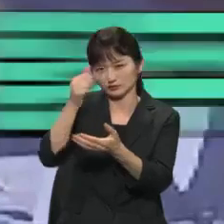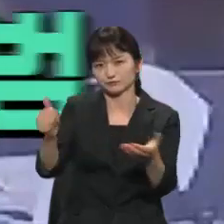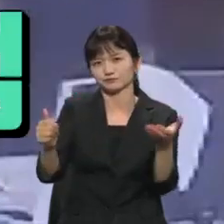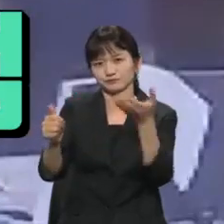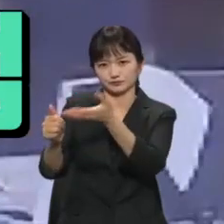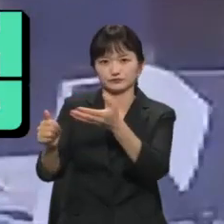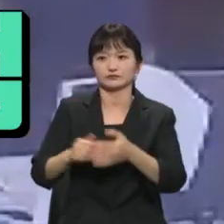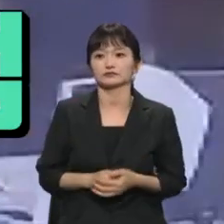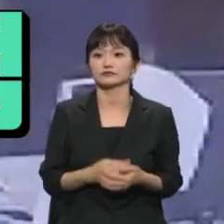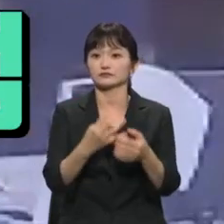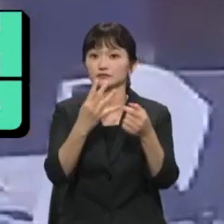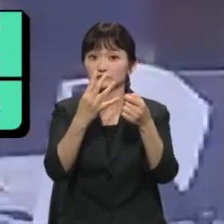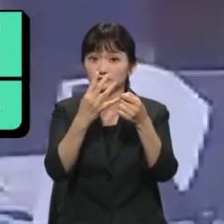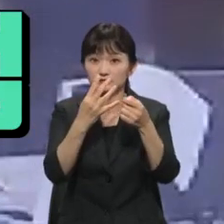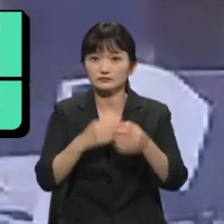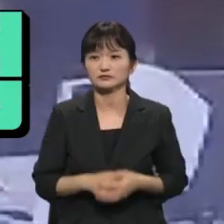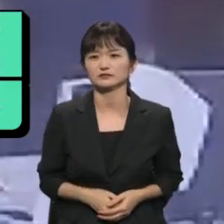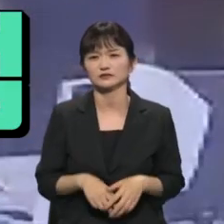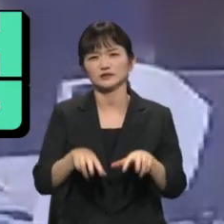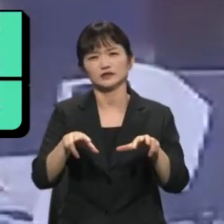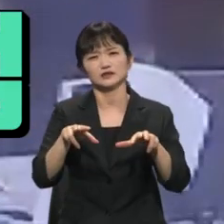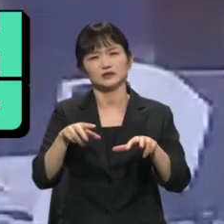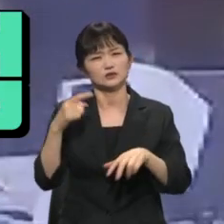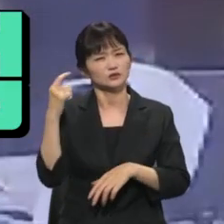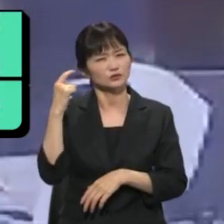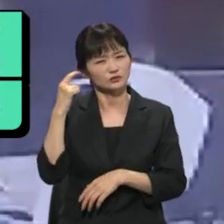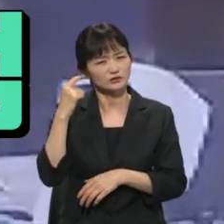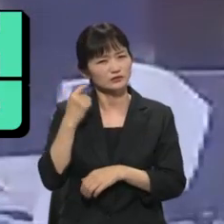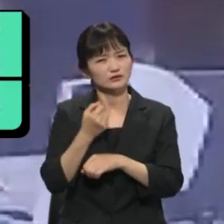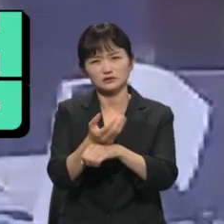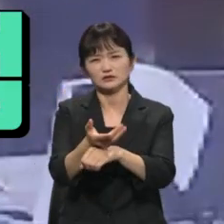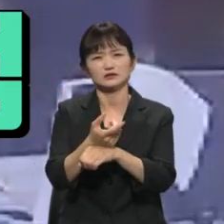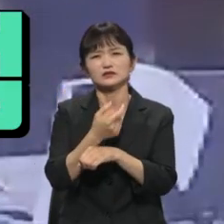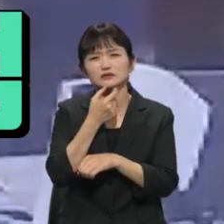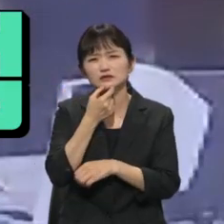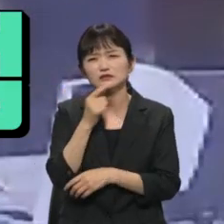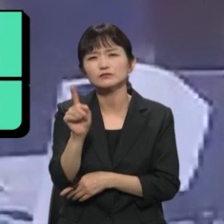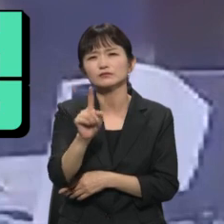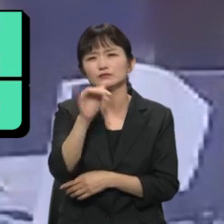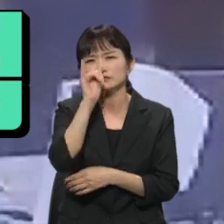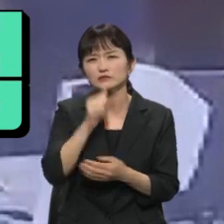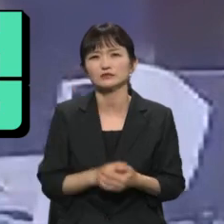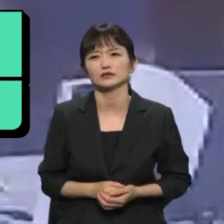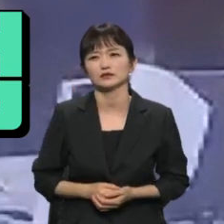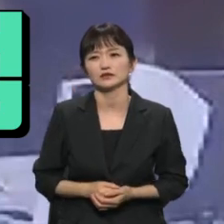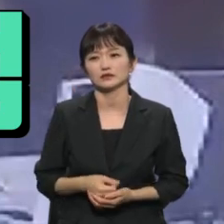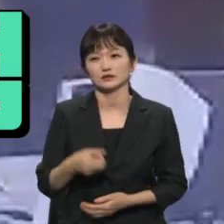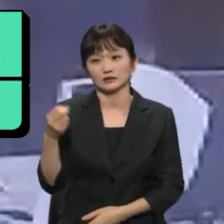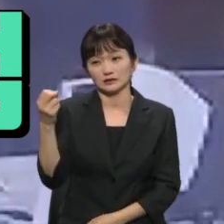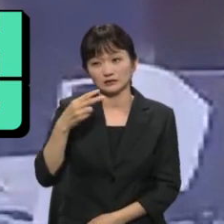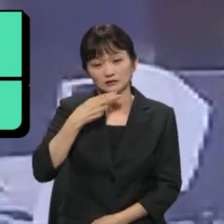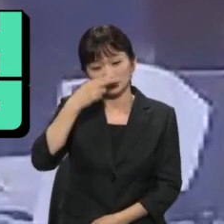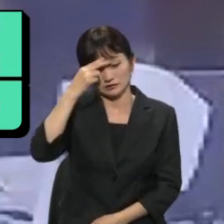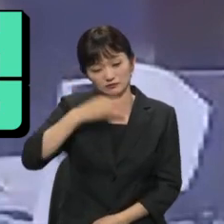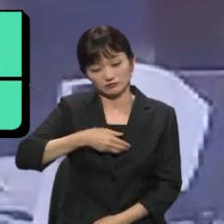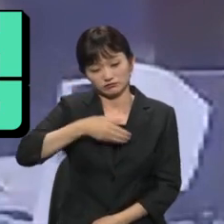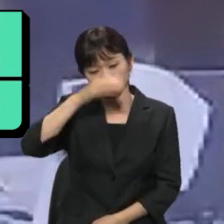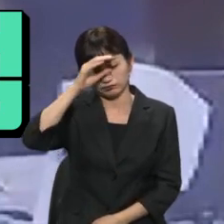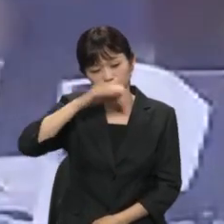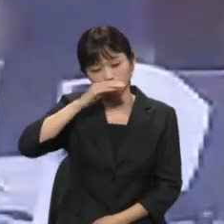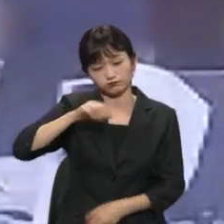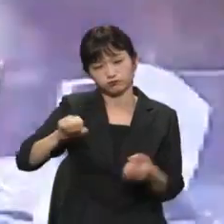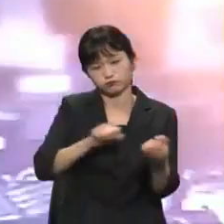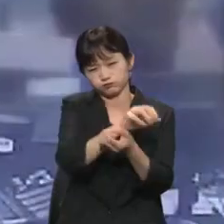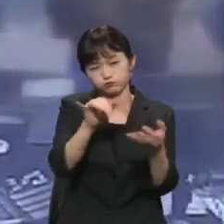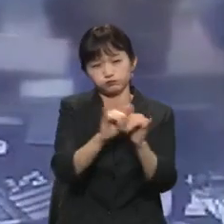네 번째 트랙, 이제는 이제 그만 나왔으면 좋겠는데 또 이런 뉴스가 있어요. 상습 음주 난동범입니다. 네, 더운데 더 덥습니다.